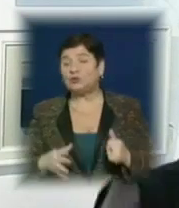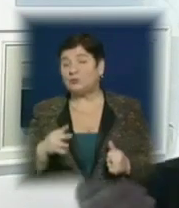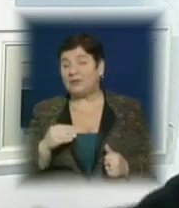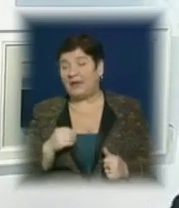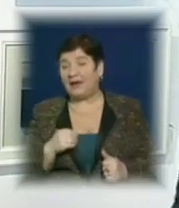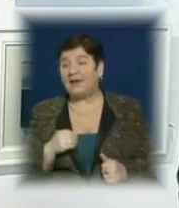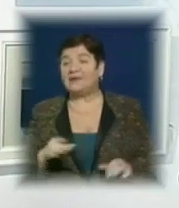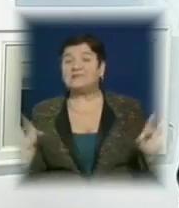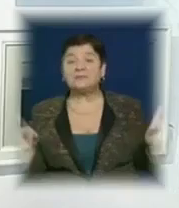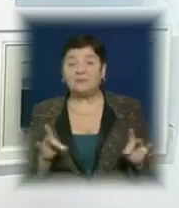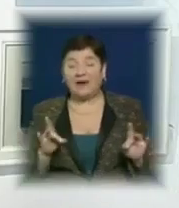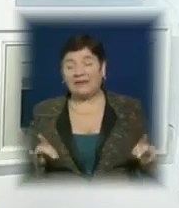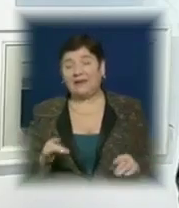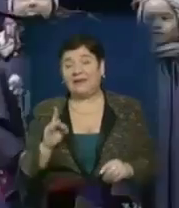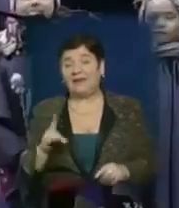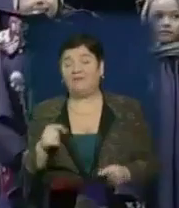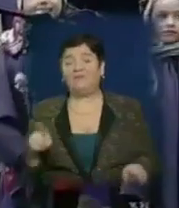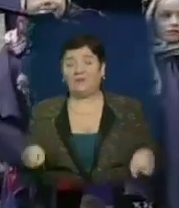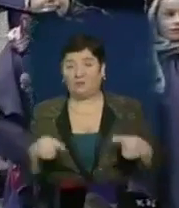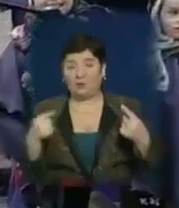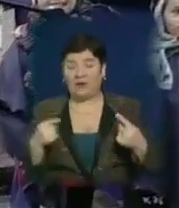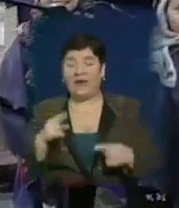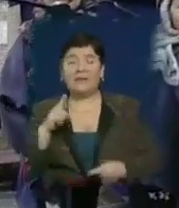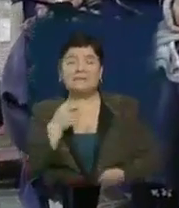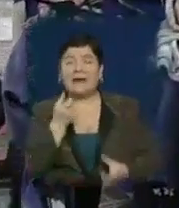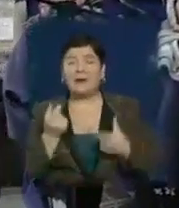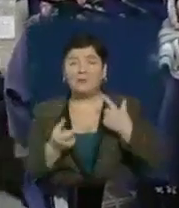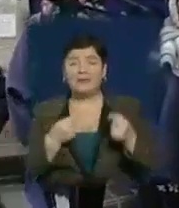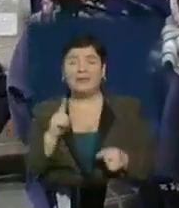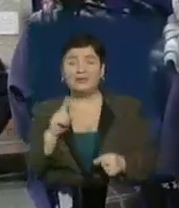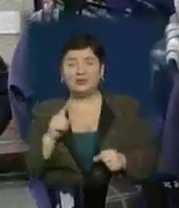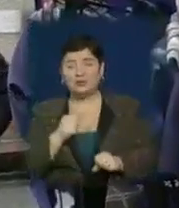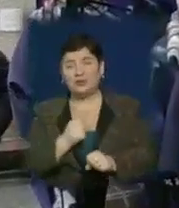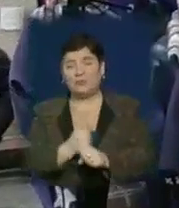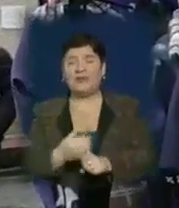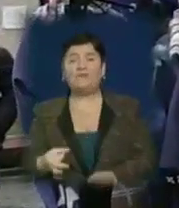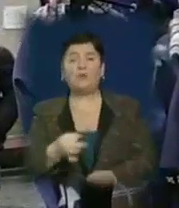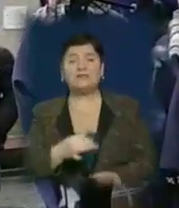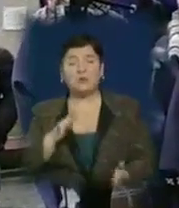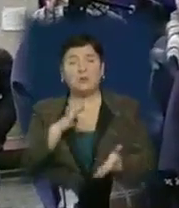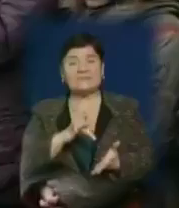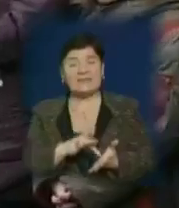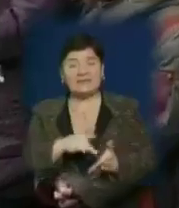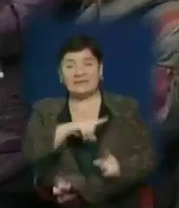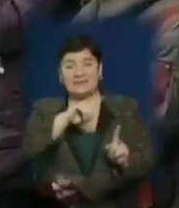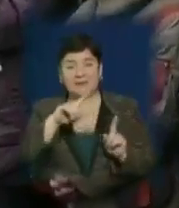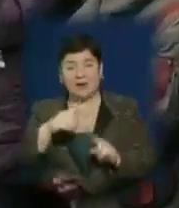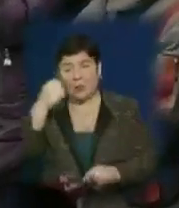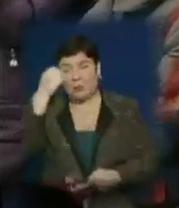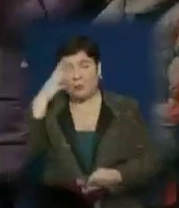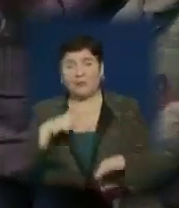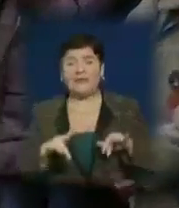це сприймає, кожен по-своєму це відтворює. Це лише краплинка того, що влаштували в обласному центрі Закарпаття культурні діячі